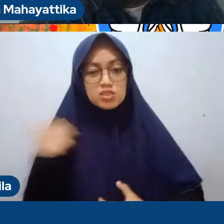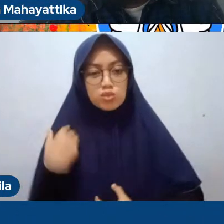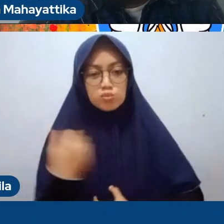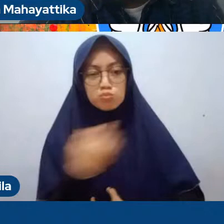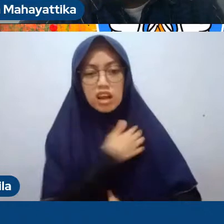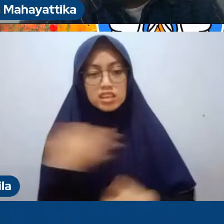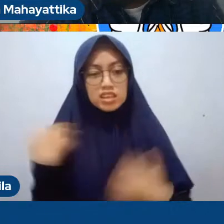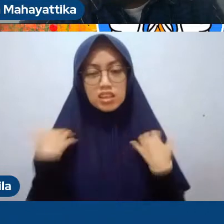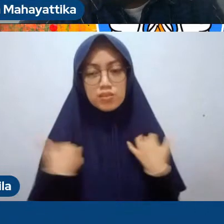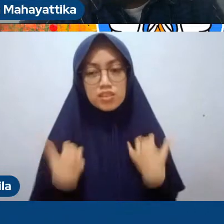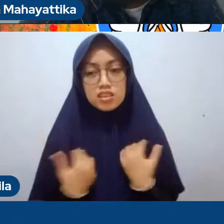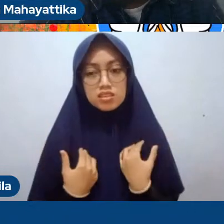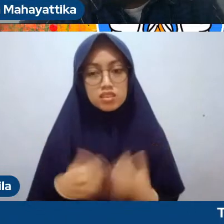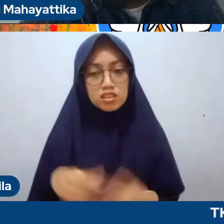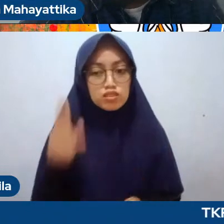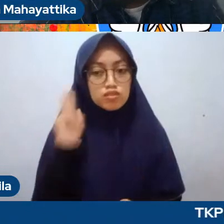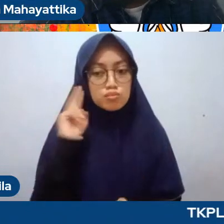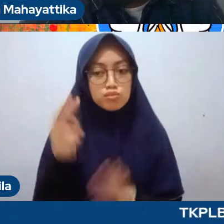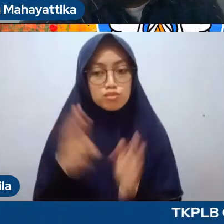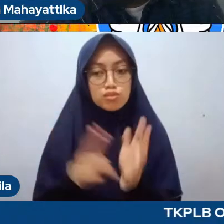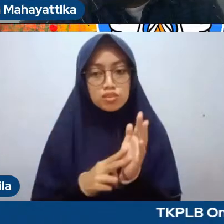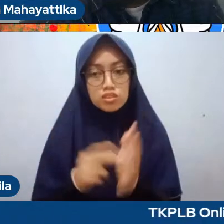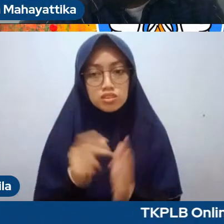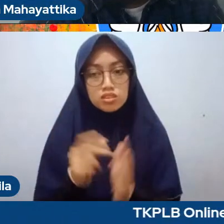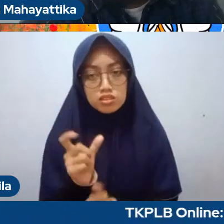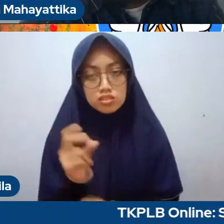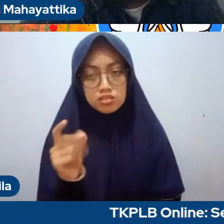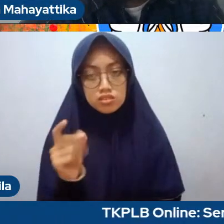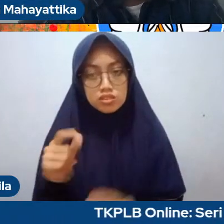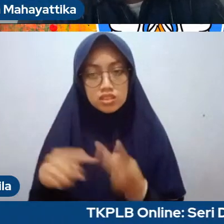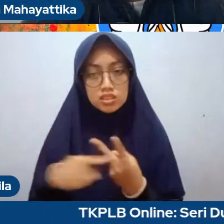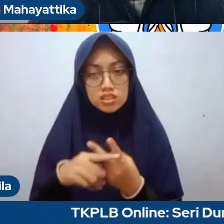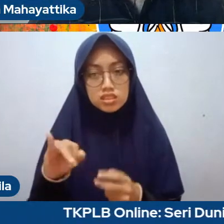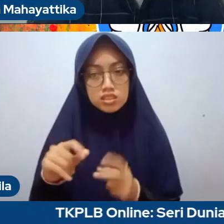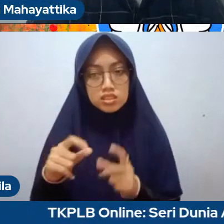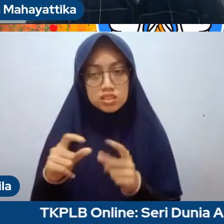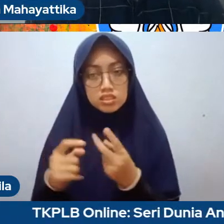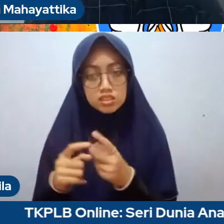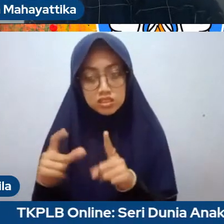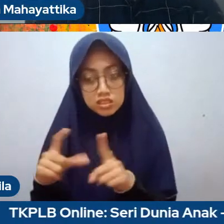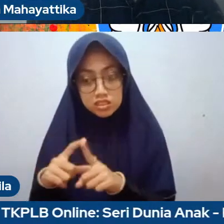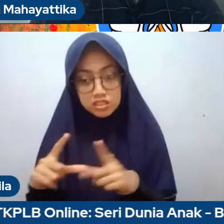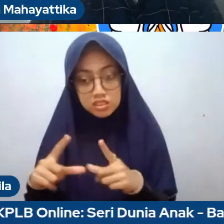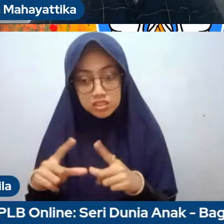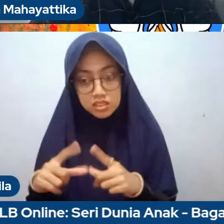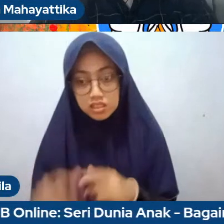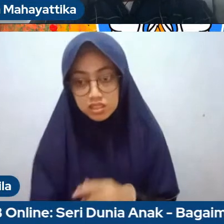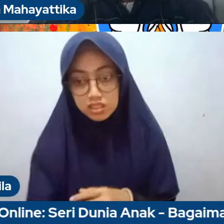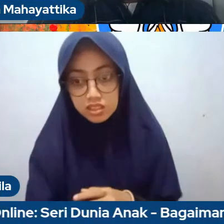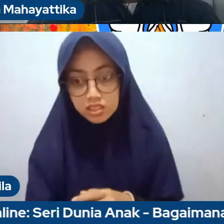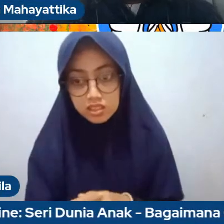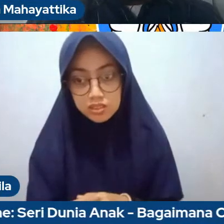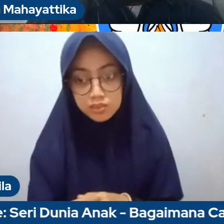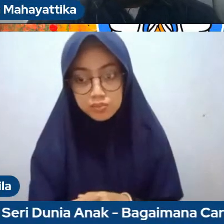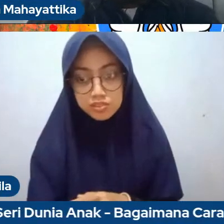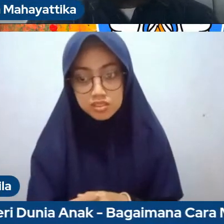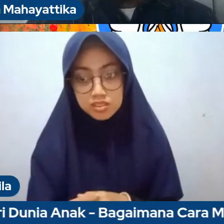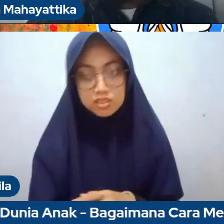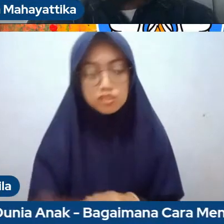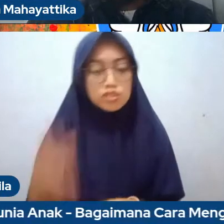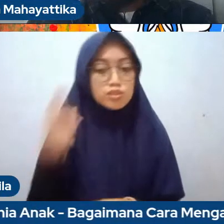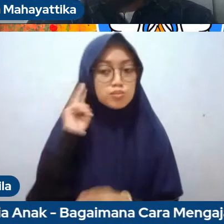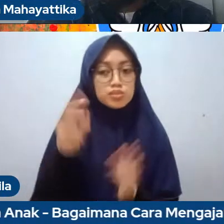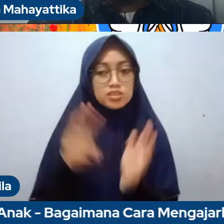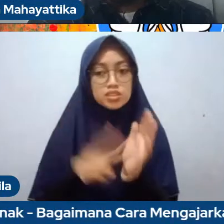Widawati, bagaimana mengatasi emosi pada anak ABK yang cenderung menyakiti dirinya sendiri, memukul kepalanya sendiri jika sesuatu tidak sesuai